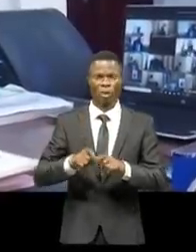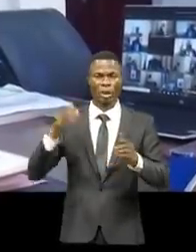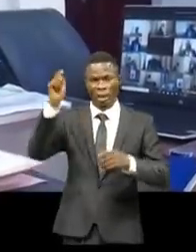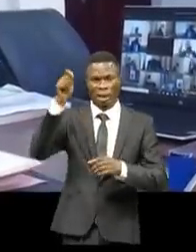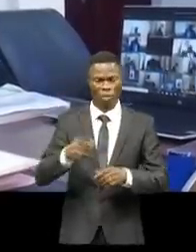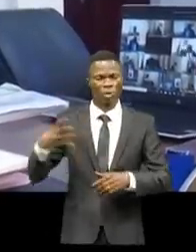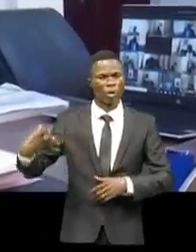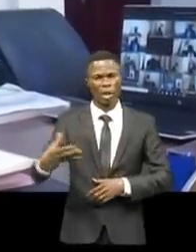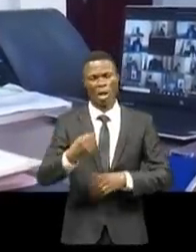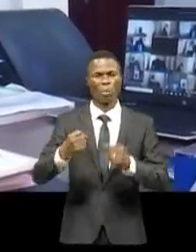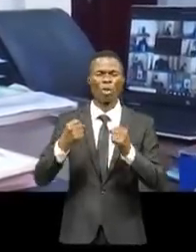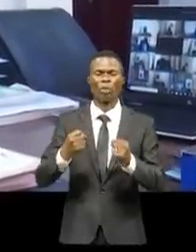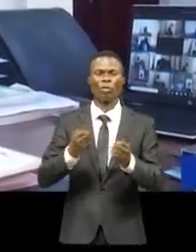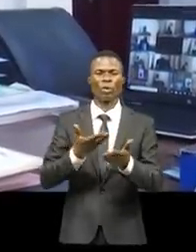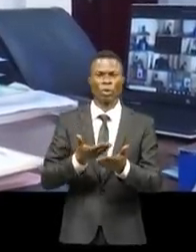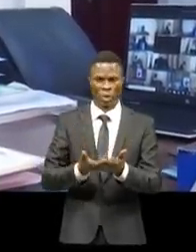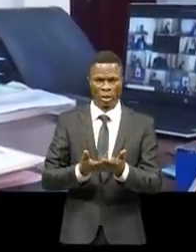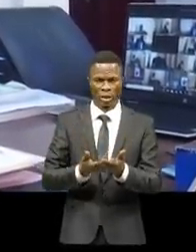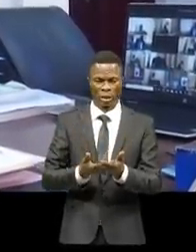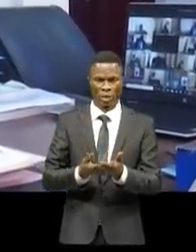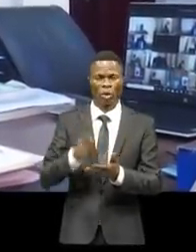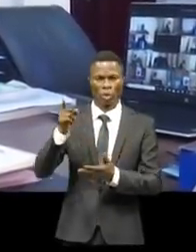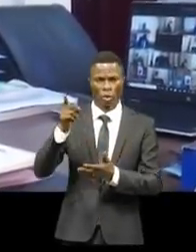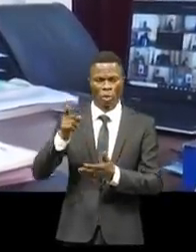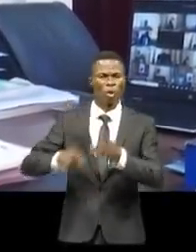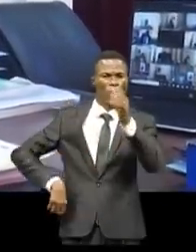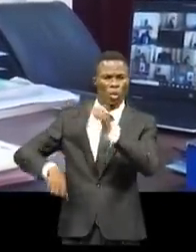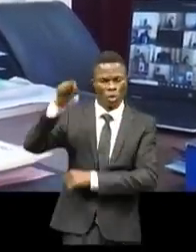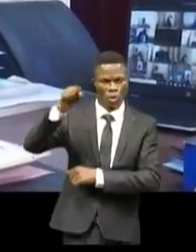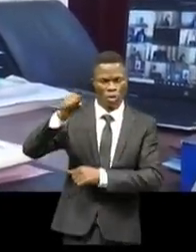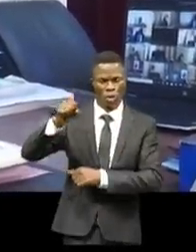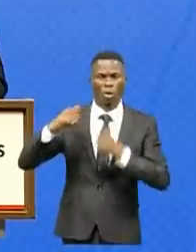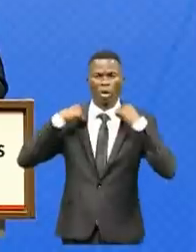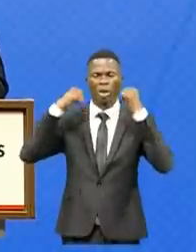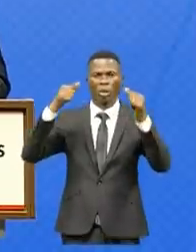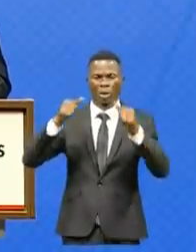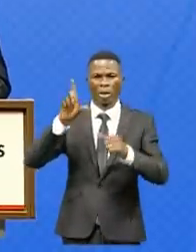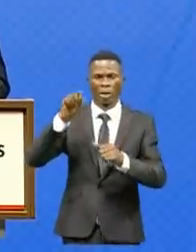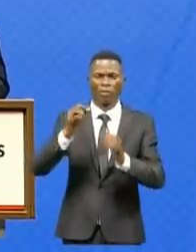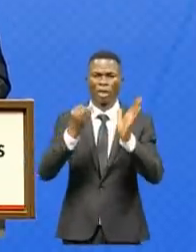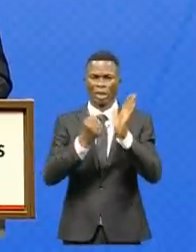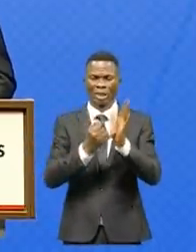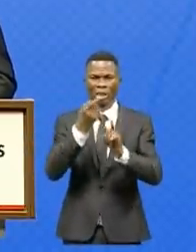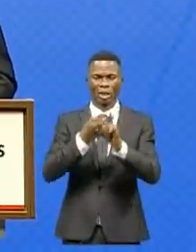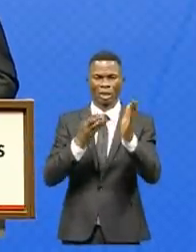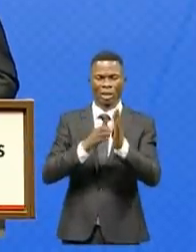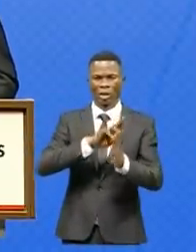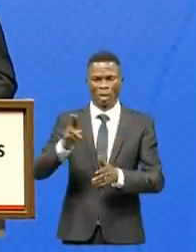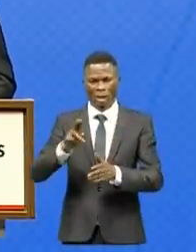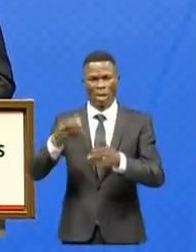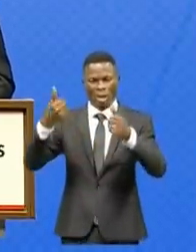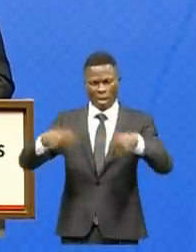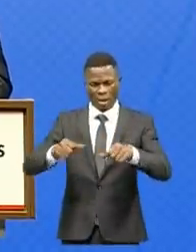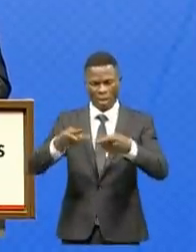armées de la République démocratique du Congo. Ces derniers ont repoussé les miliciens le 26 septembre dernier et y ont installé